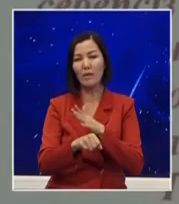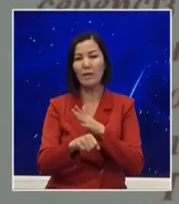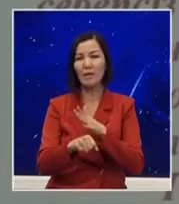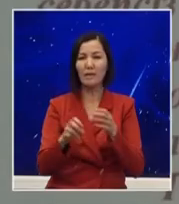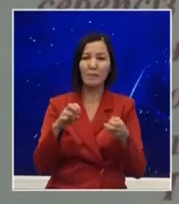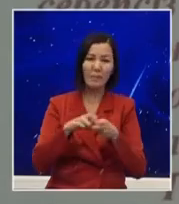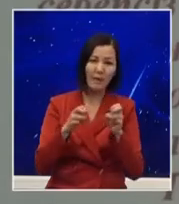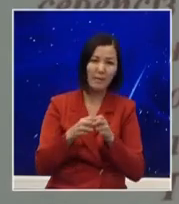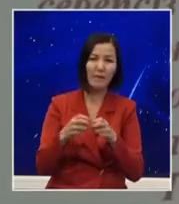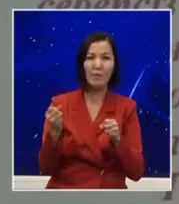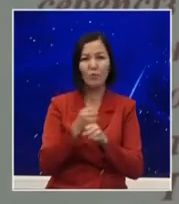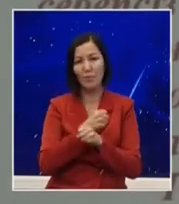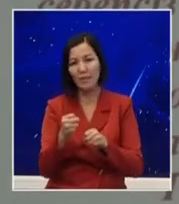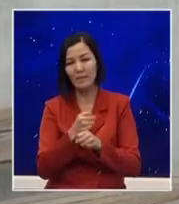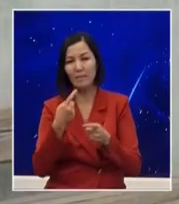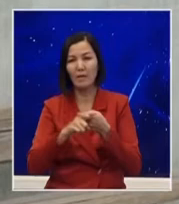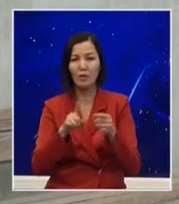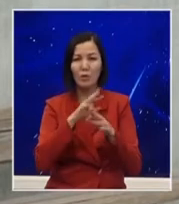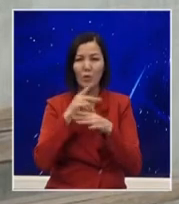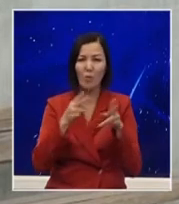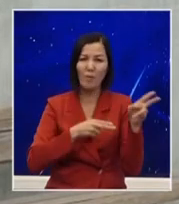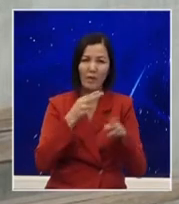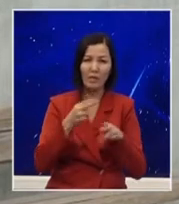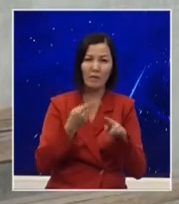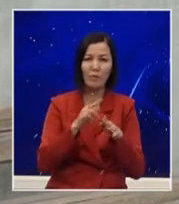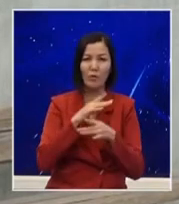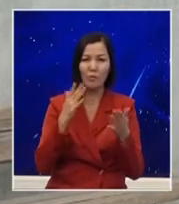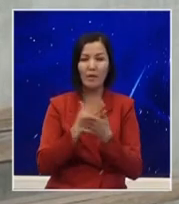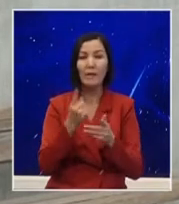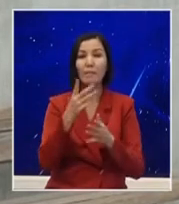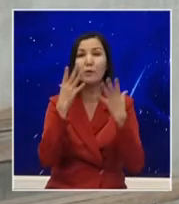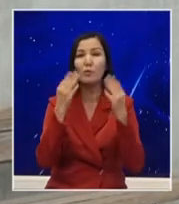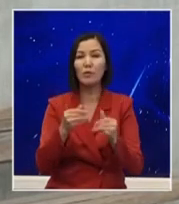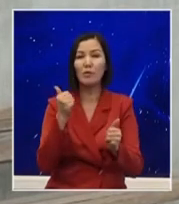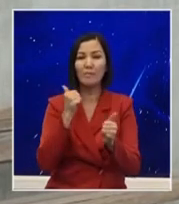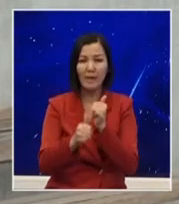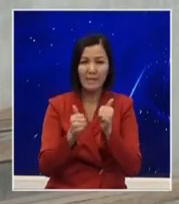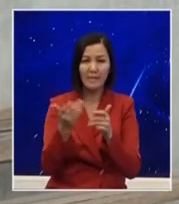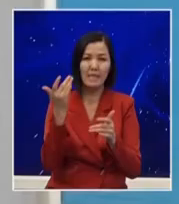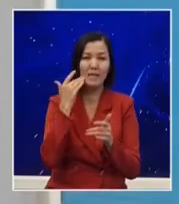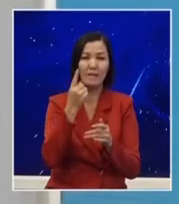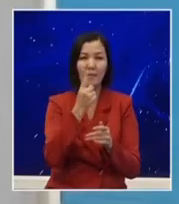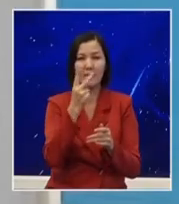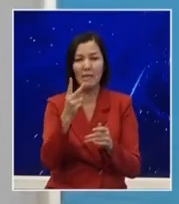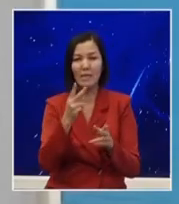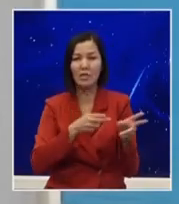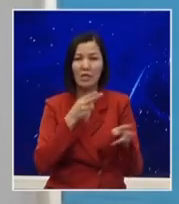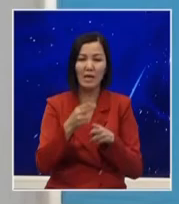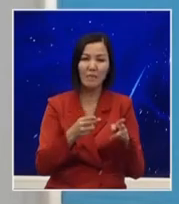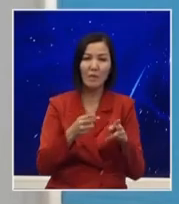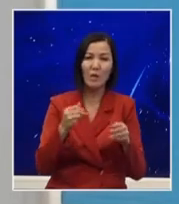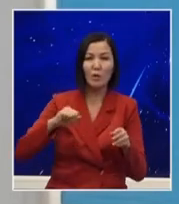арыздар толассыз түсіп отырады. Күнделікті ол бір-екі арыз, күнделікті кеп түсет ол арыз. Жолдастар қол